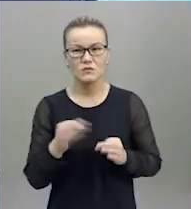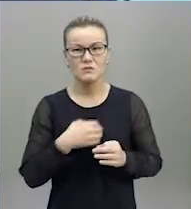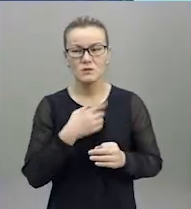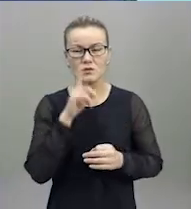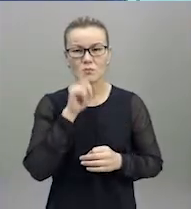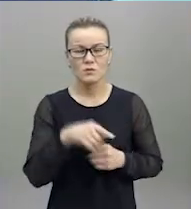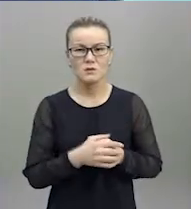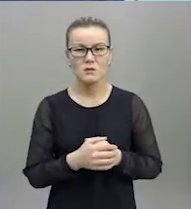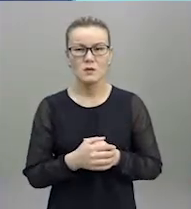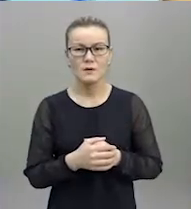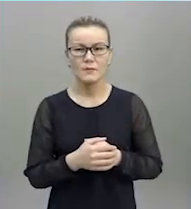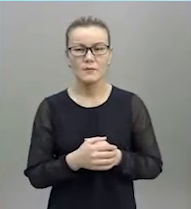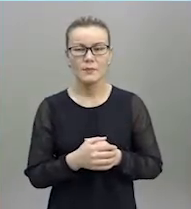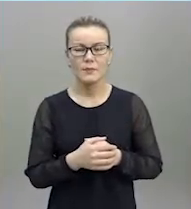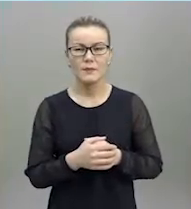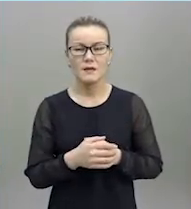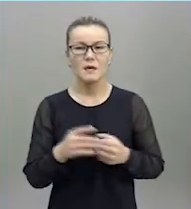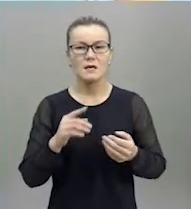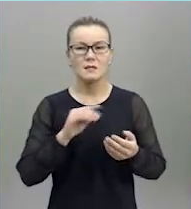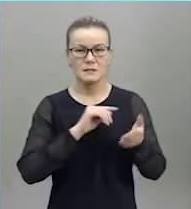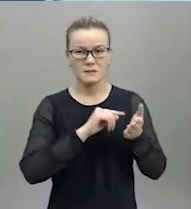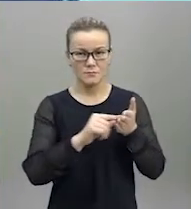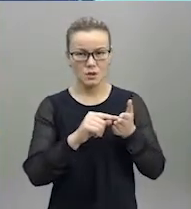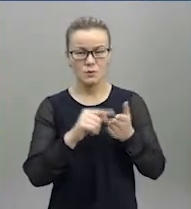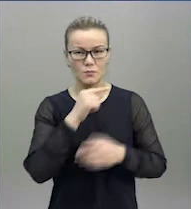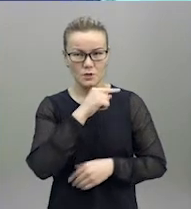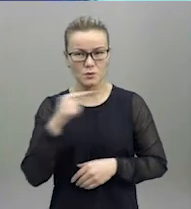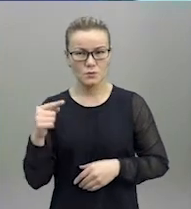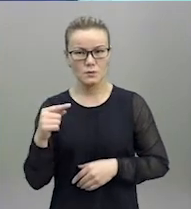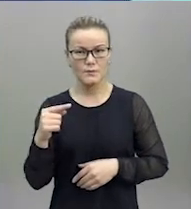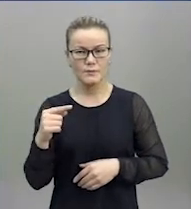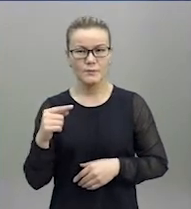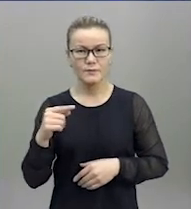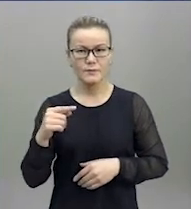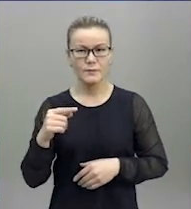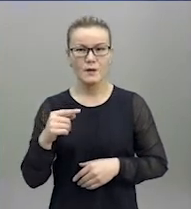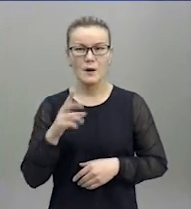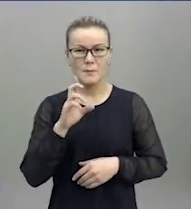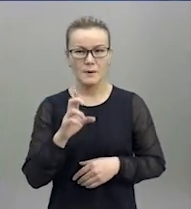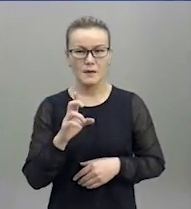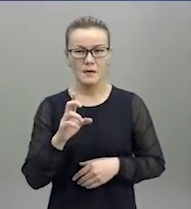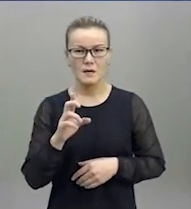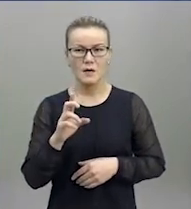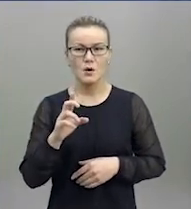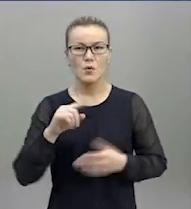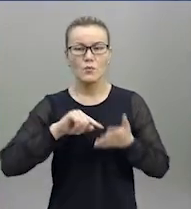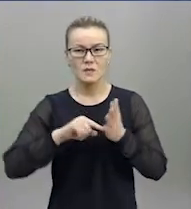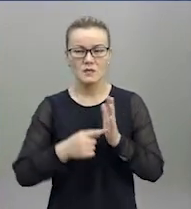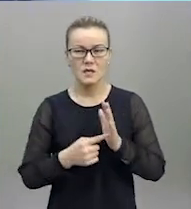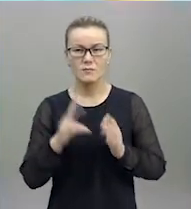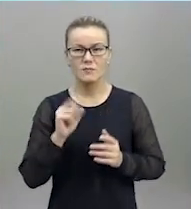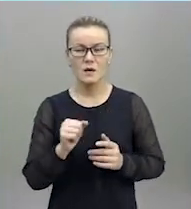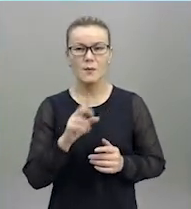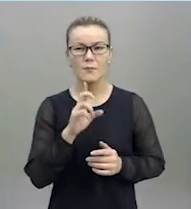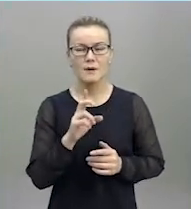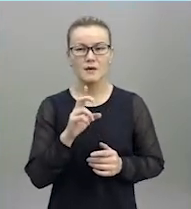соединить им разобрались ставим минус далее б мы умножаем на b в